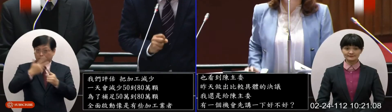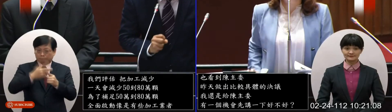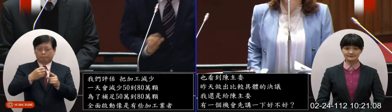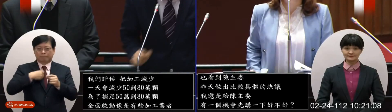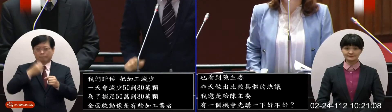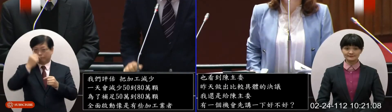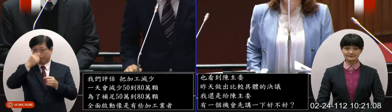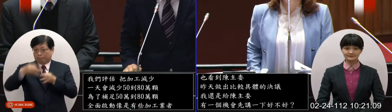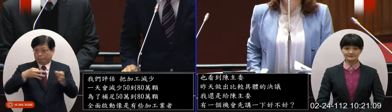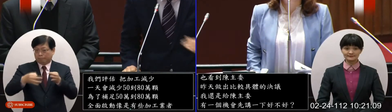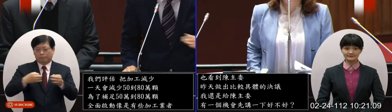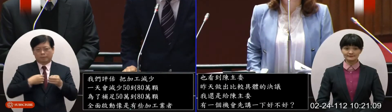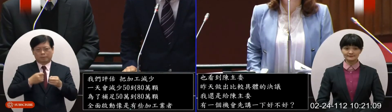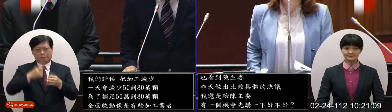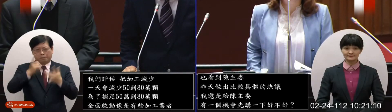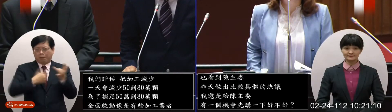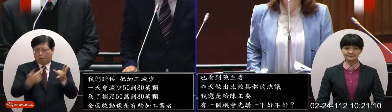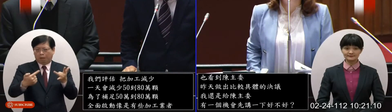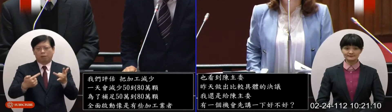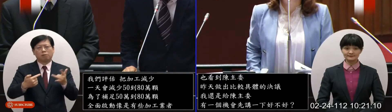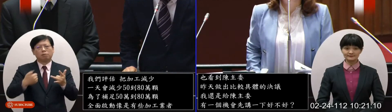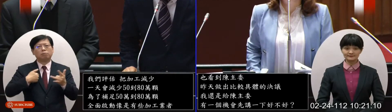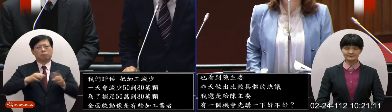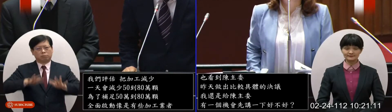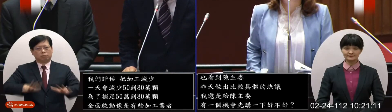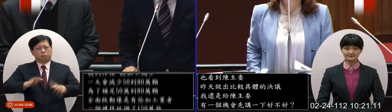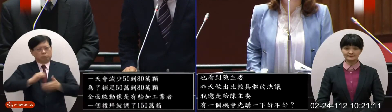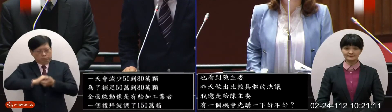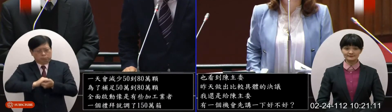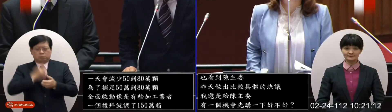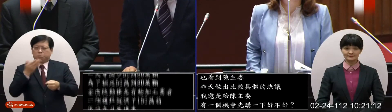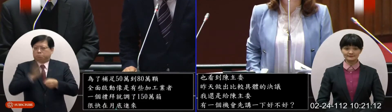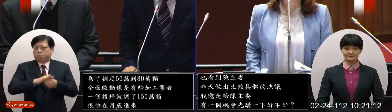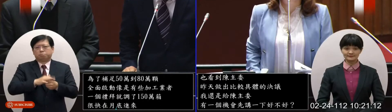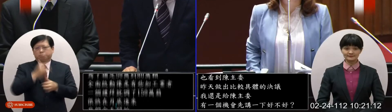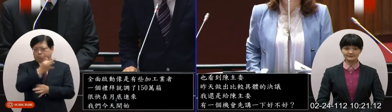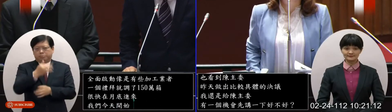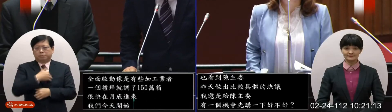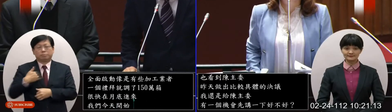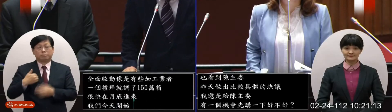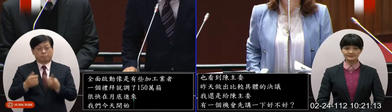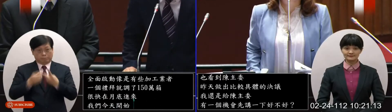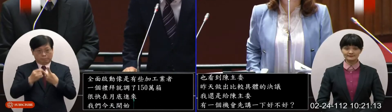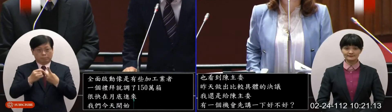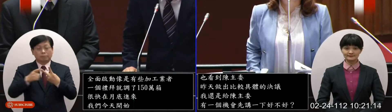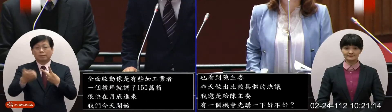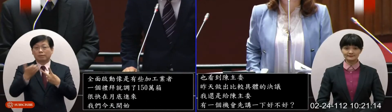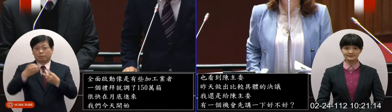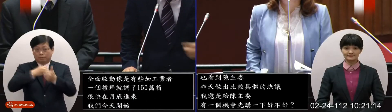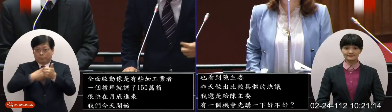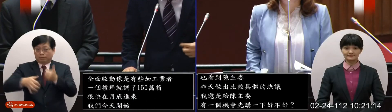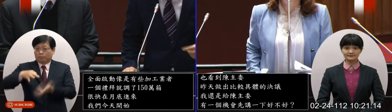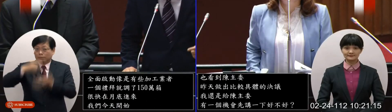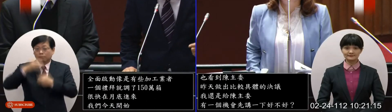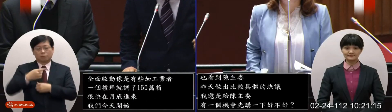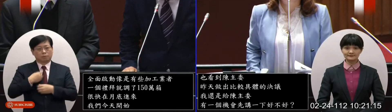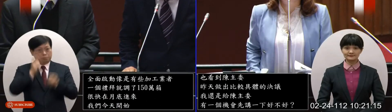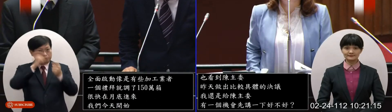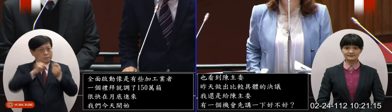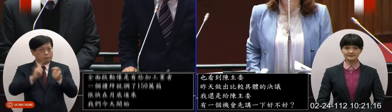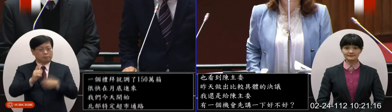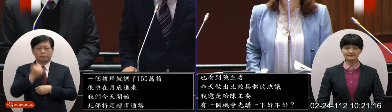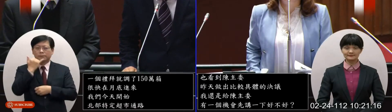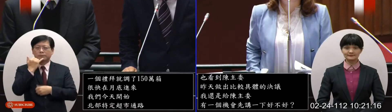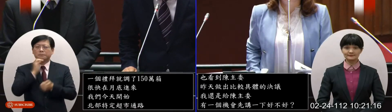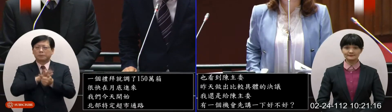缺得比较严重，我们全部的在今天都把它补齐，这第一个。第二个，按照委员所提到的，我们的目标呢，